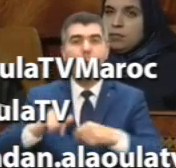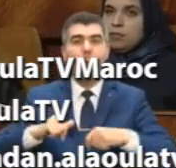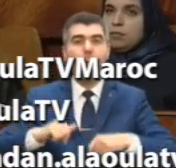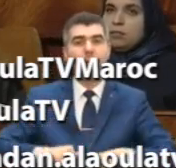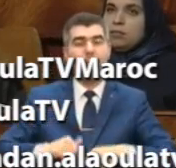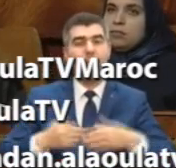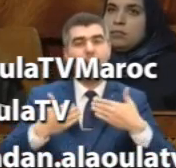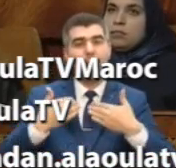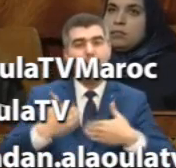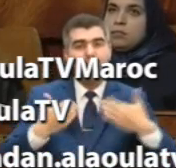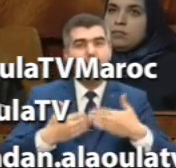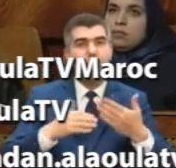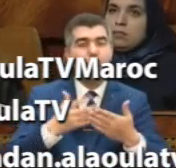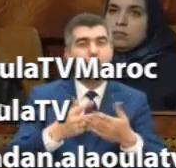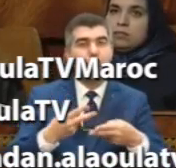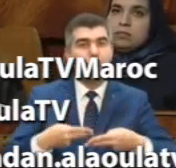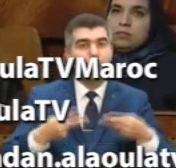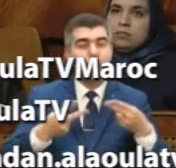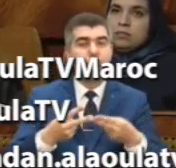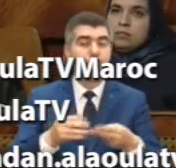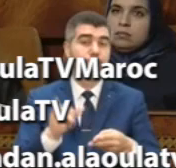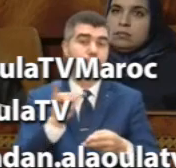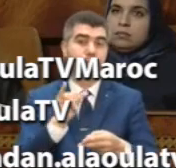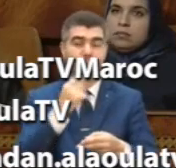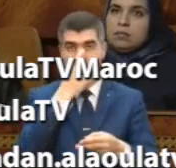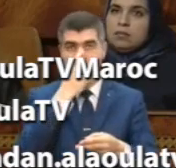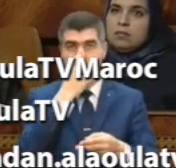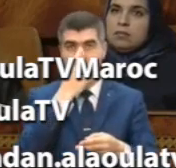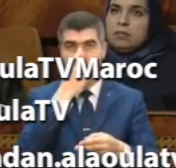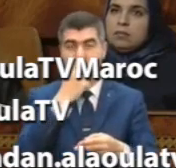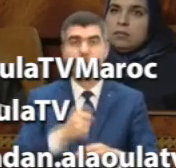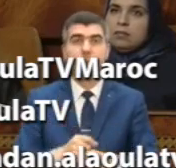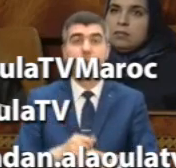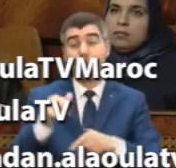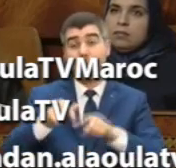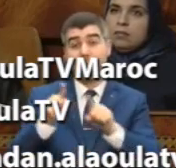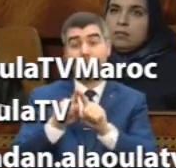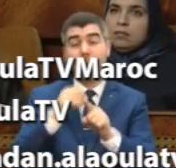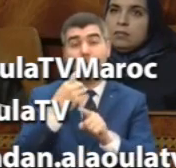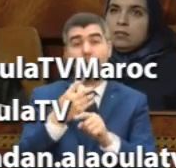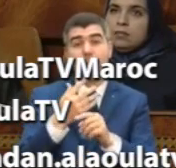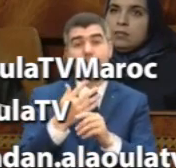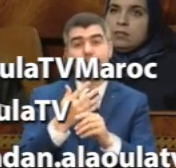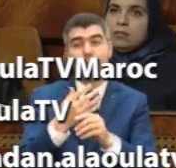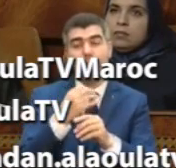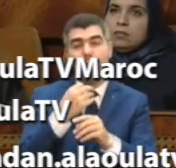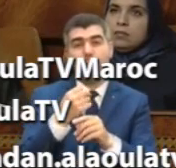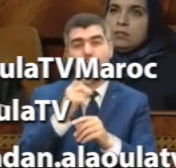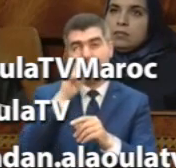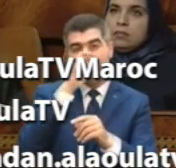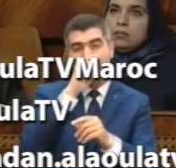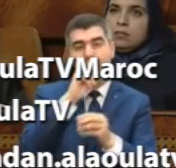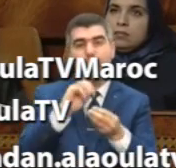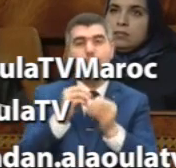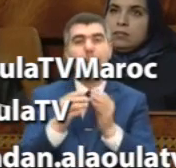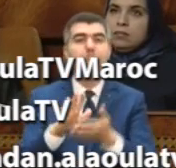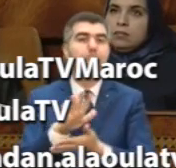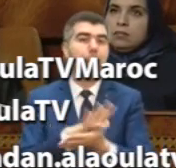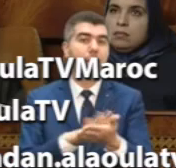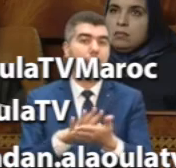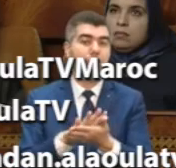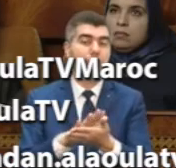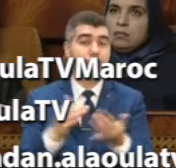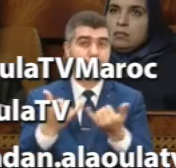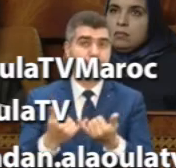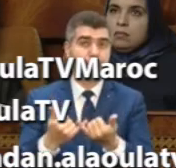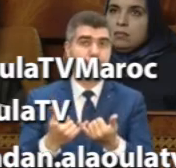انتم اعتبرتوها أنها تنشرت بهذه الاختلالات اللي كنهضروا عليها. كاين اختلالات كبيرة جدا كتعرفها هذه المؤسسة. اليوم السيدة الوزيرة،